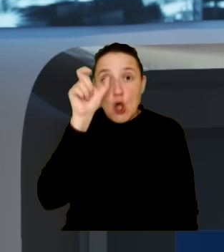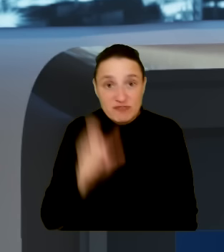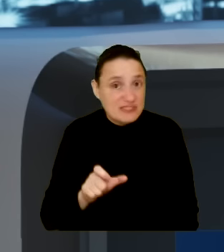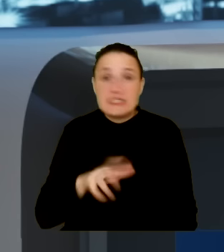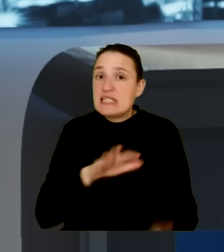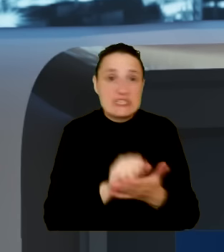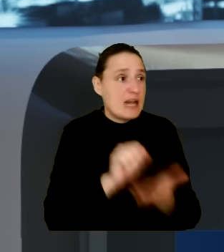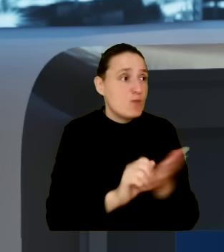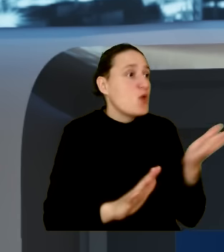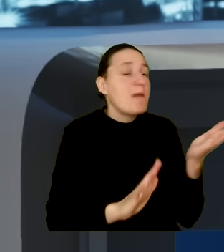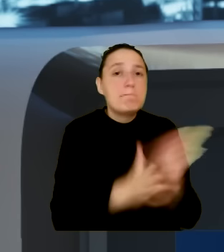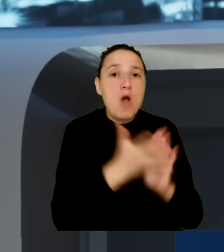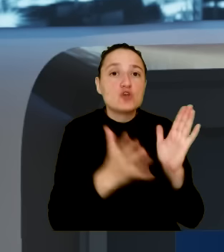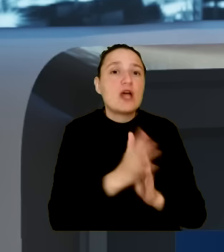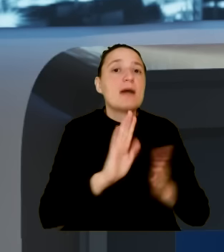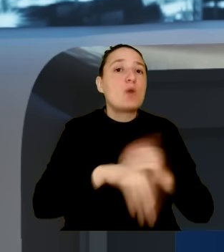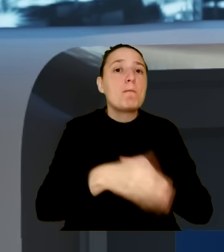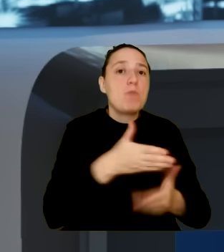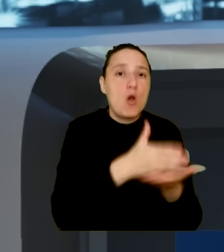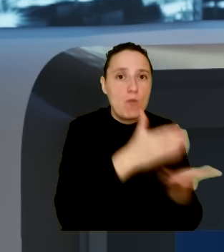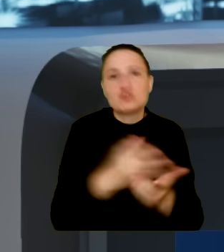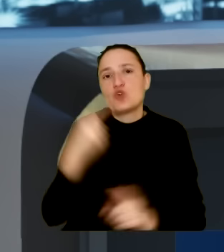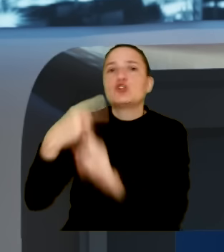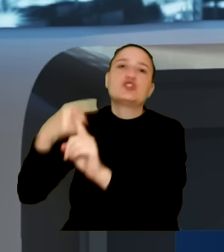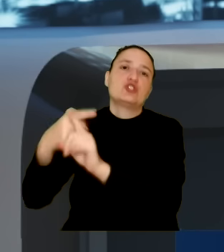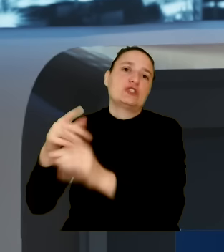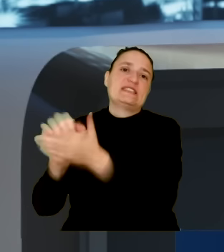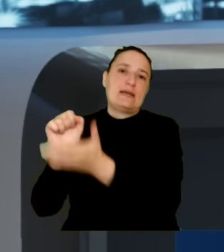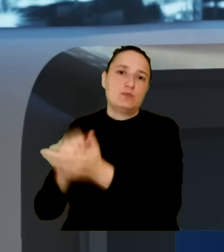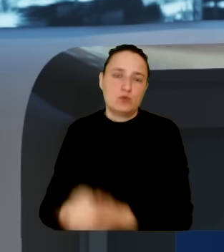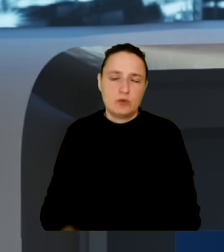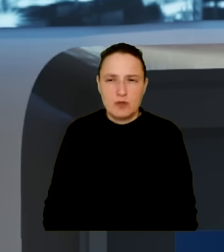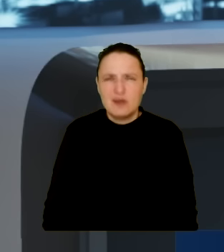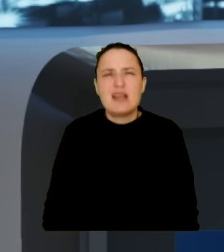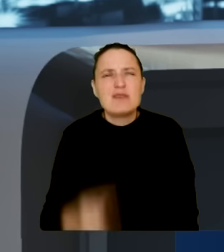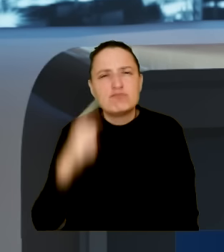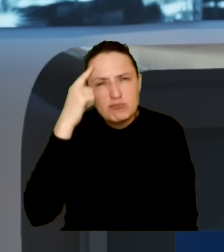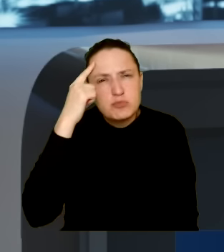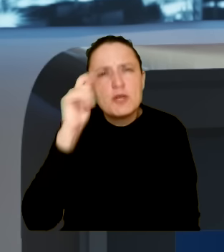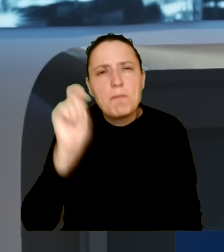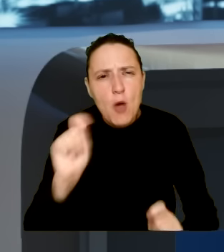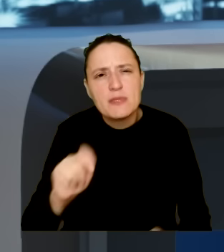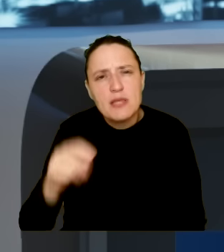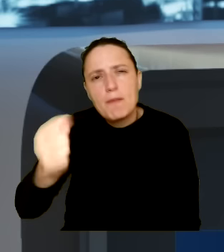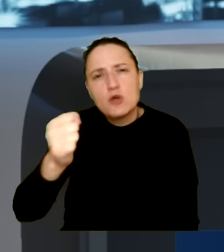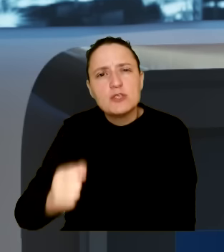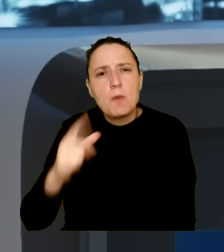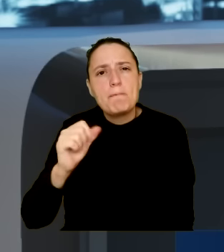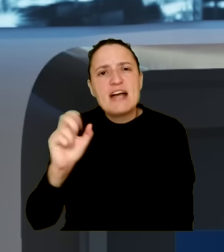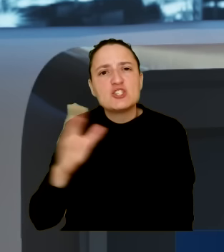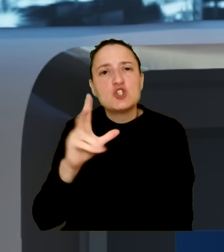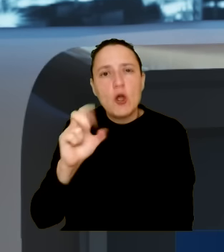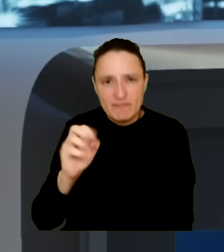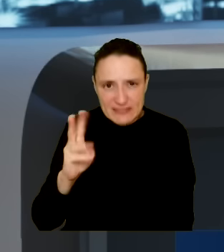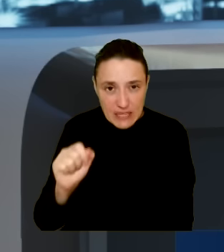to wypowiedział wojnę krzyżowi. Ja chciałam tylko przypomnieć pani Paszkowskiej, że